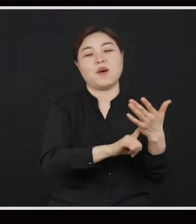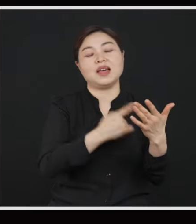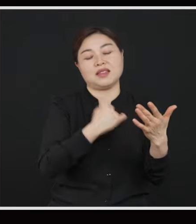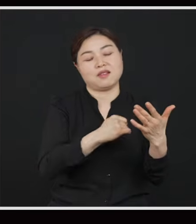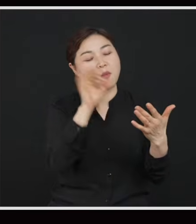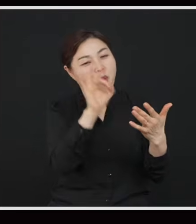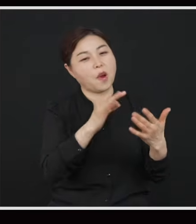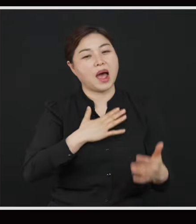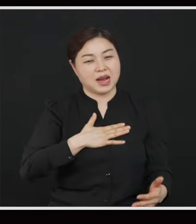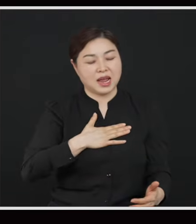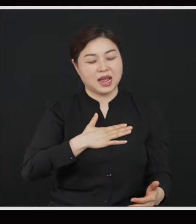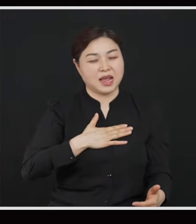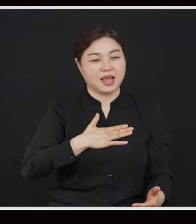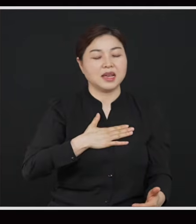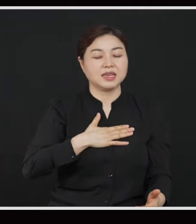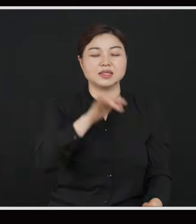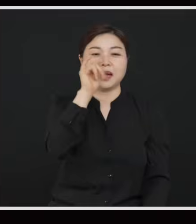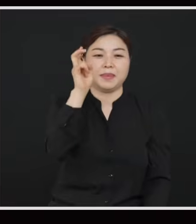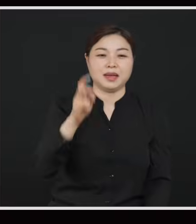있을 겁니다.